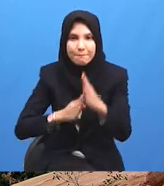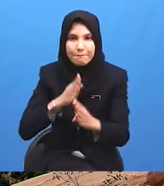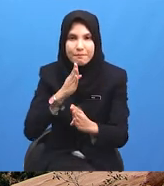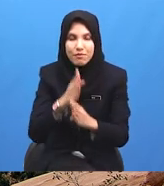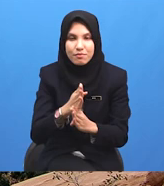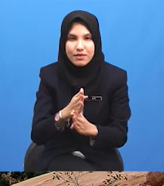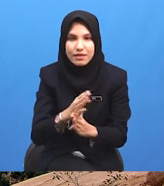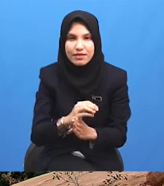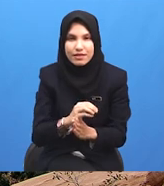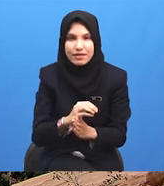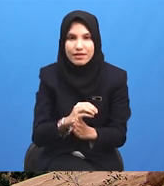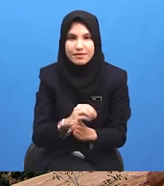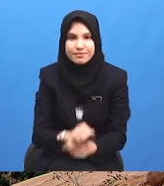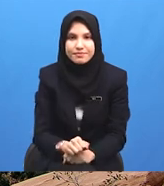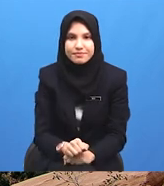tempat kita tinggal.